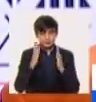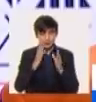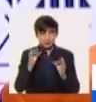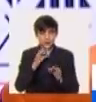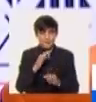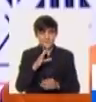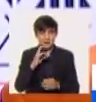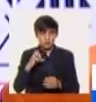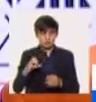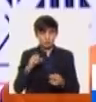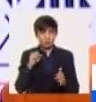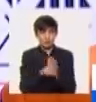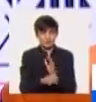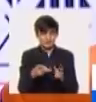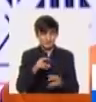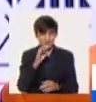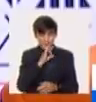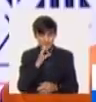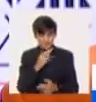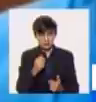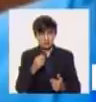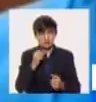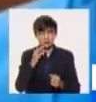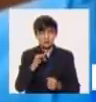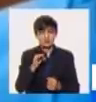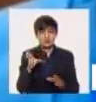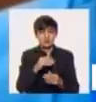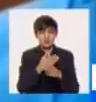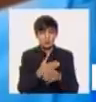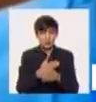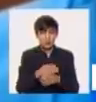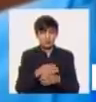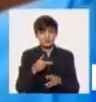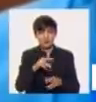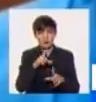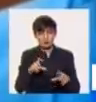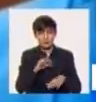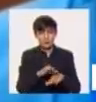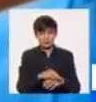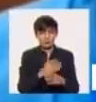Тікелей вирусты өлтіруге арналған дәрі-дәрмектер, олар науқастарға қаншалықты әсер етіп жатыр, күшті ма?